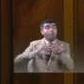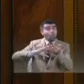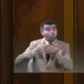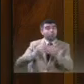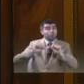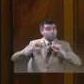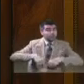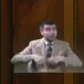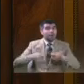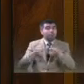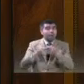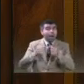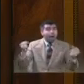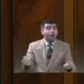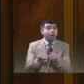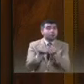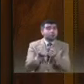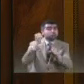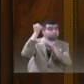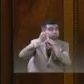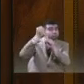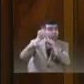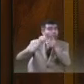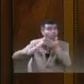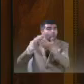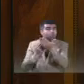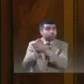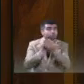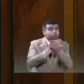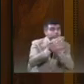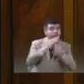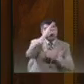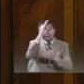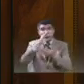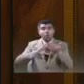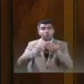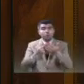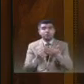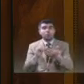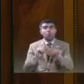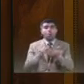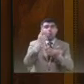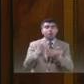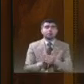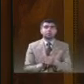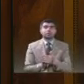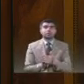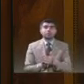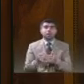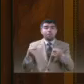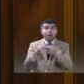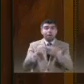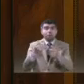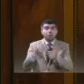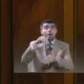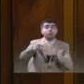إدخال إصلاحات مهمة والخروج التدريجي من السياسة الاقتصادية التوسعية، وقد همت بالخصوص ما يلي: إصلاح